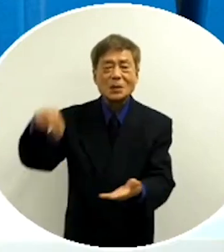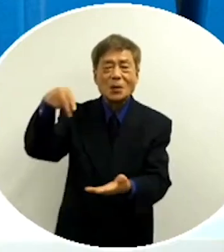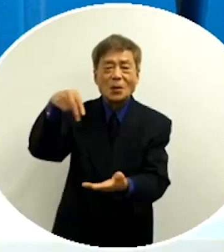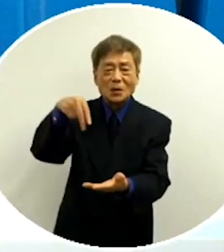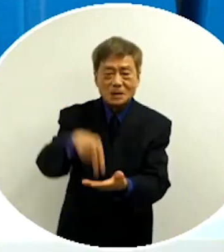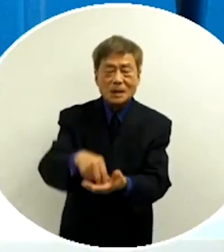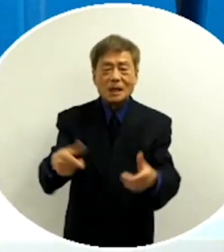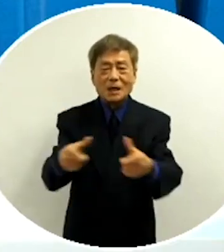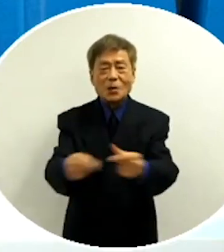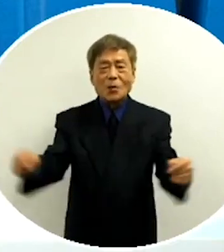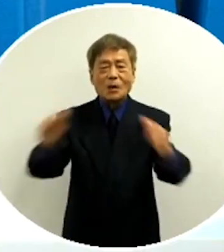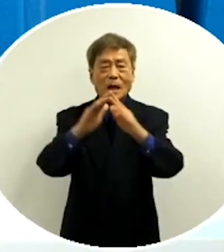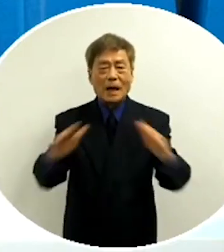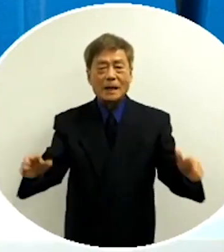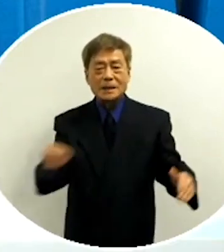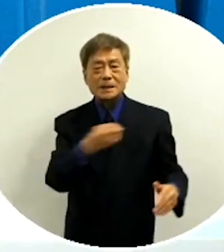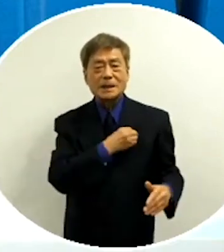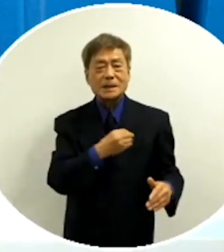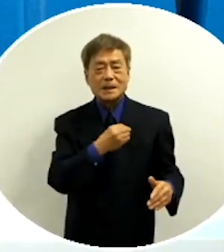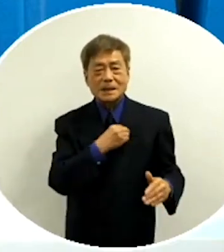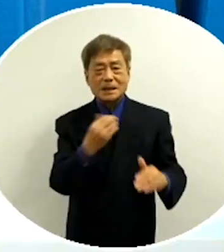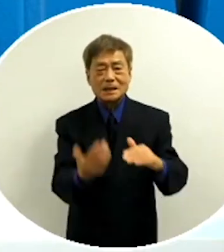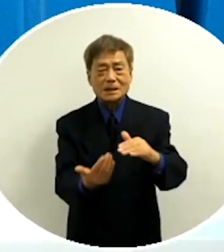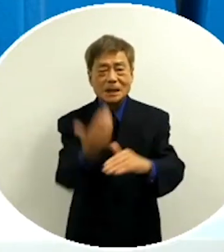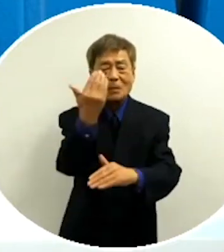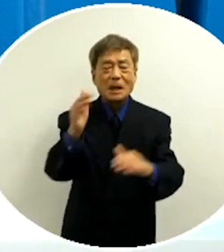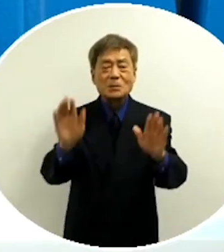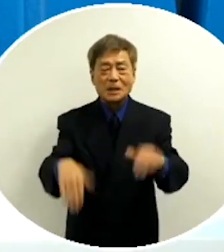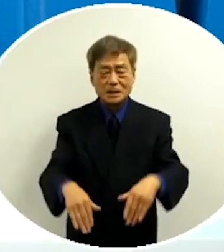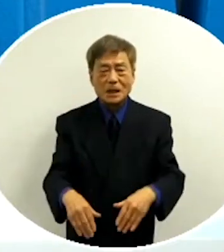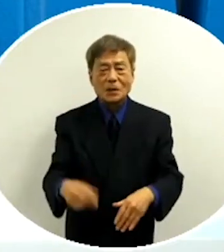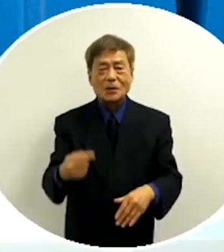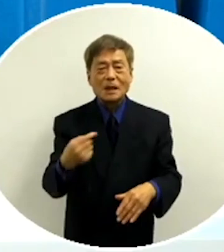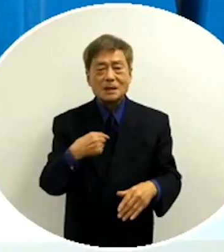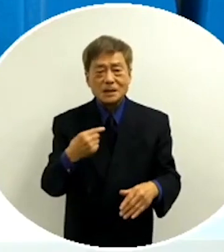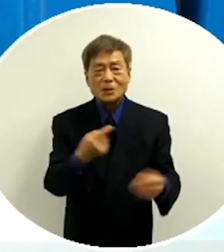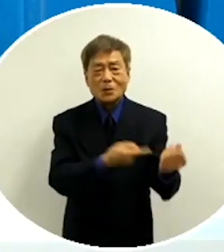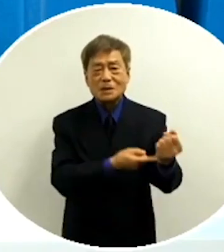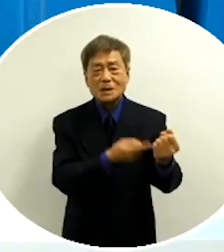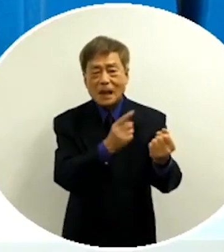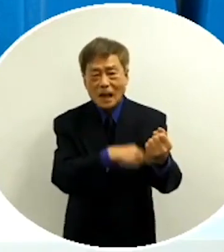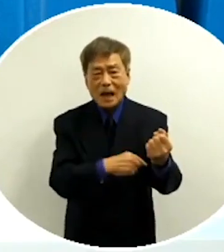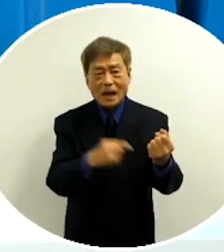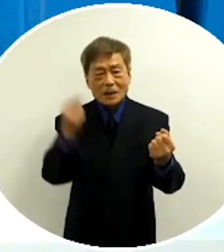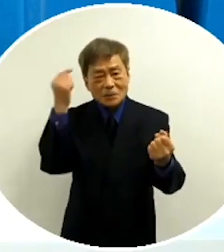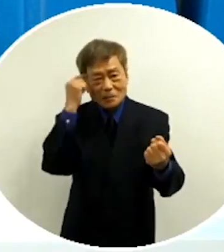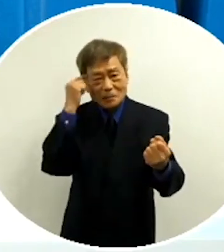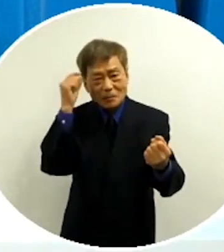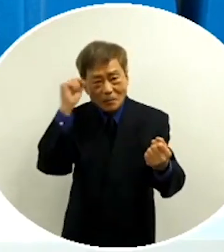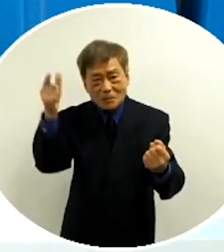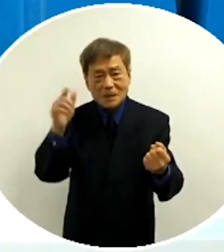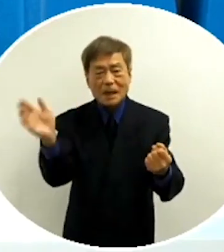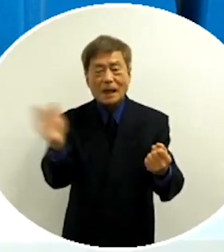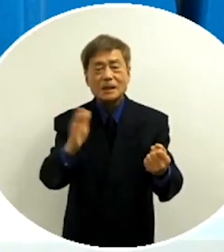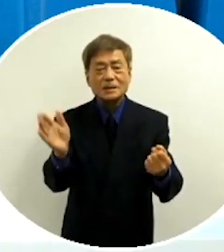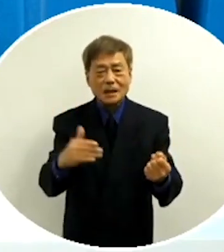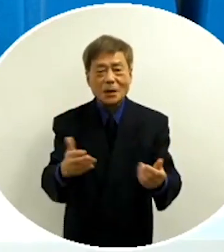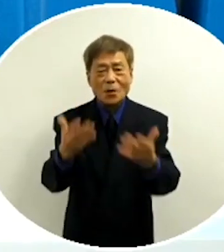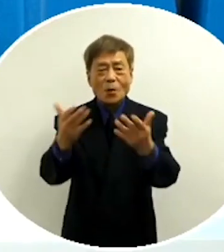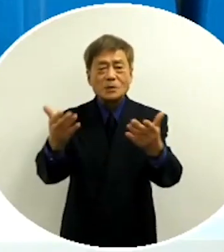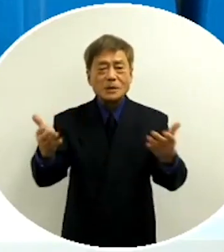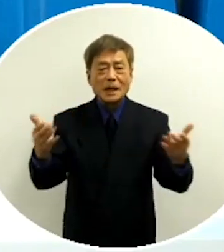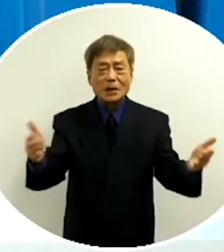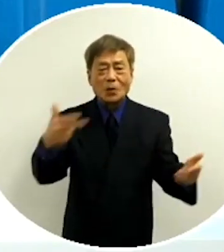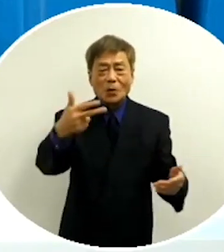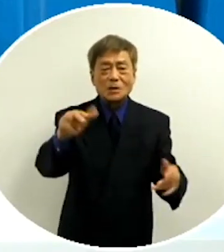いただきましたでもそれはやっぱり自分があの能力があったからじゃなくて本当に多くの市民の皆様に支えていただいた